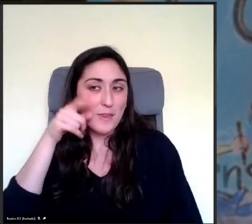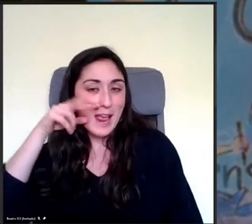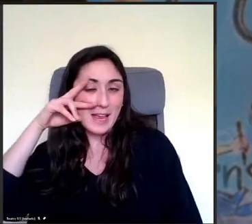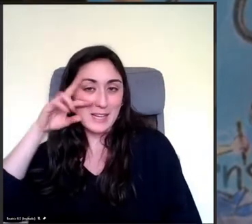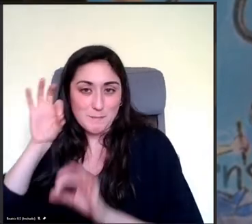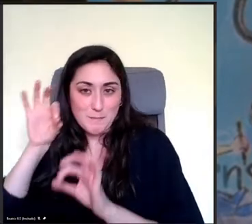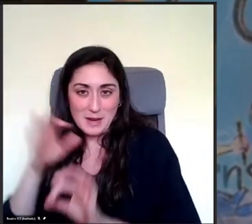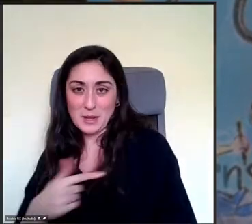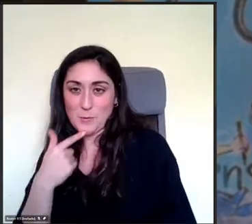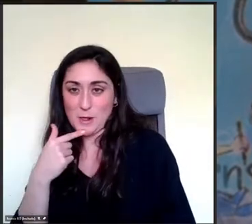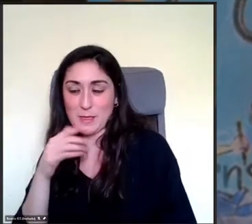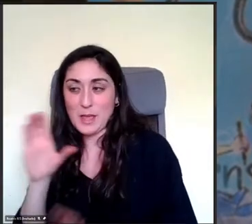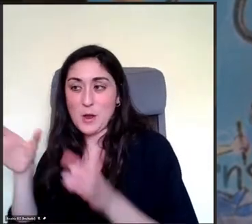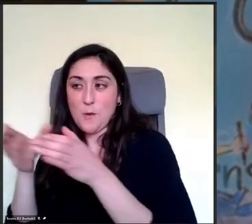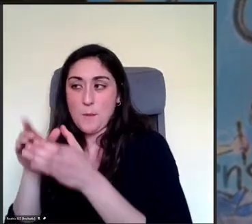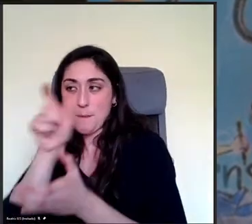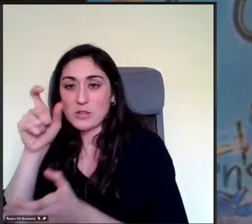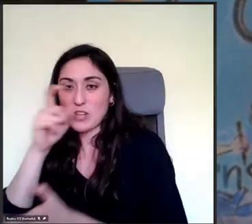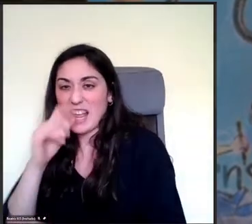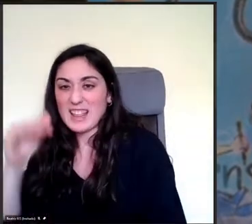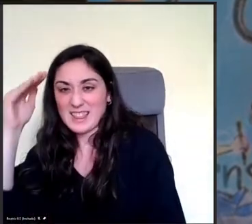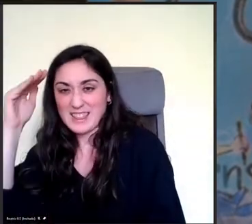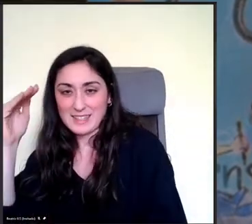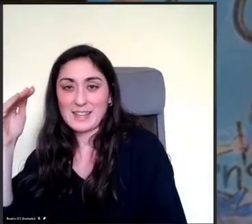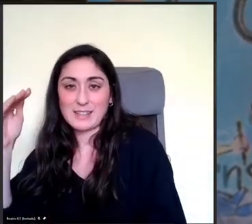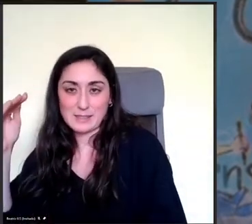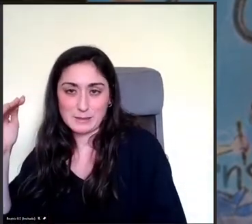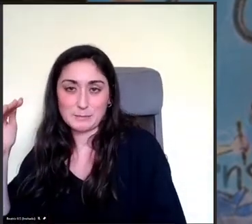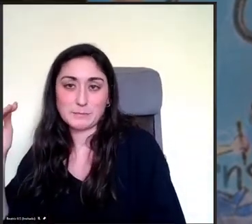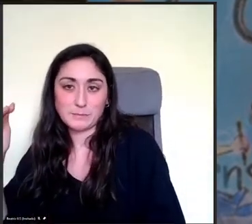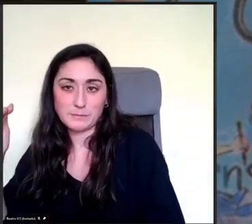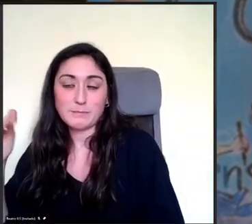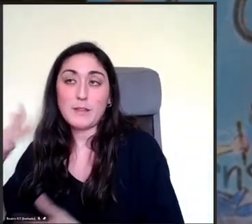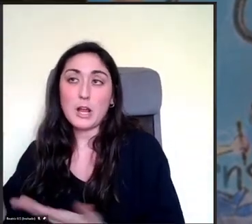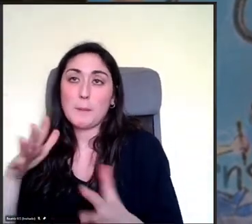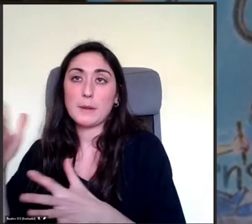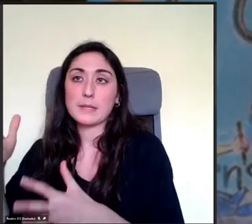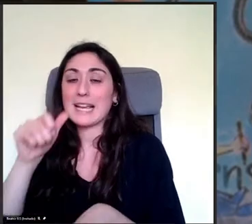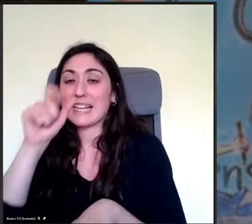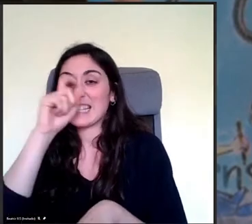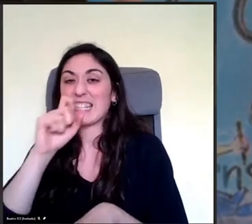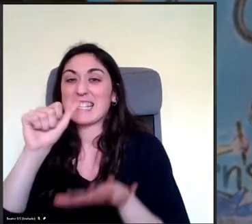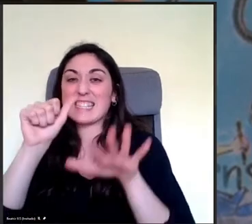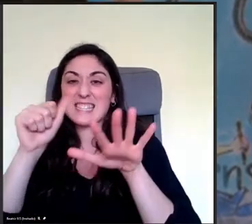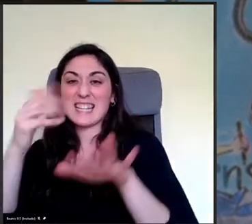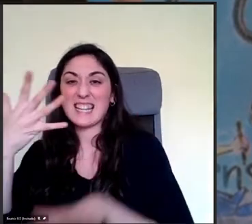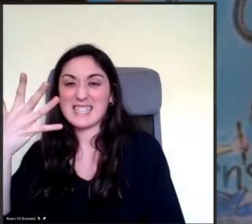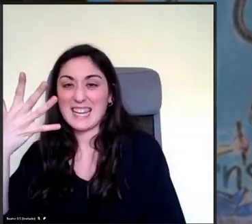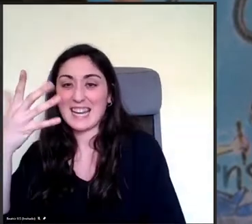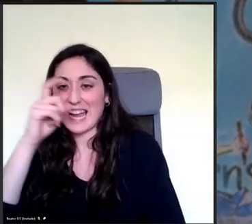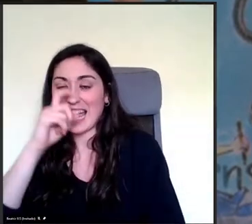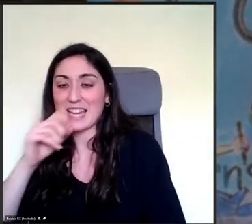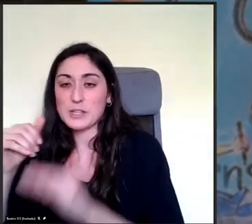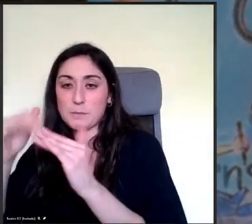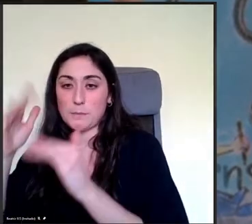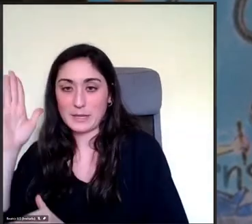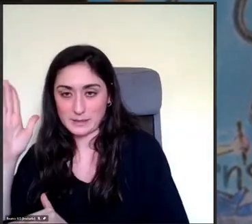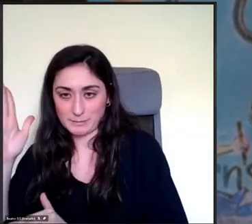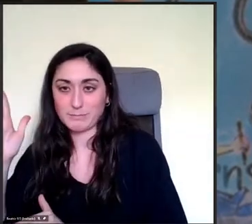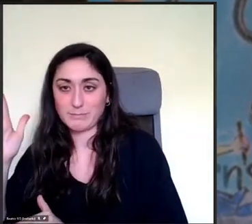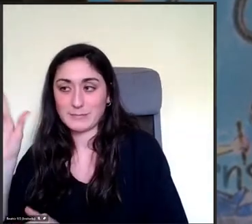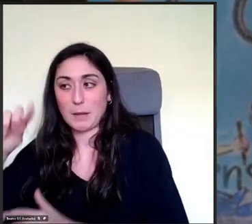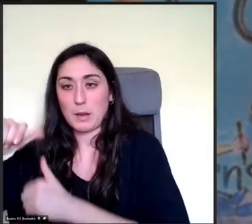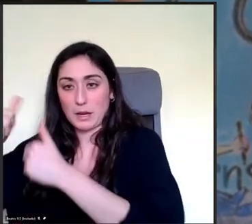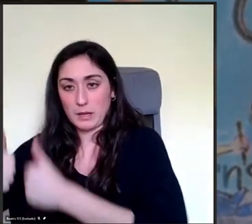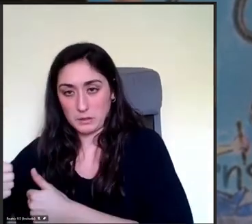vulguin dir de com ho han viscut les generacions que ara tenen doncs, més de 65 anys. Aquest és un repte que volem considerar.